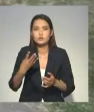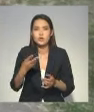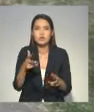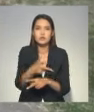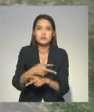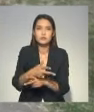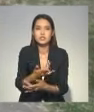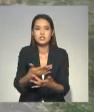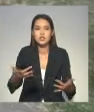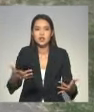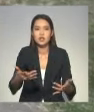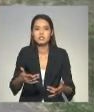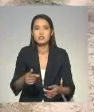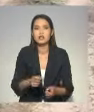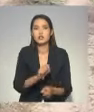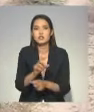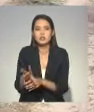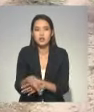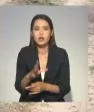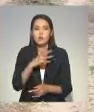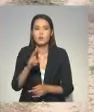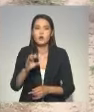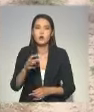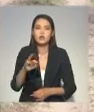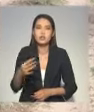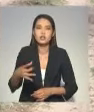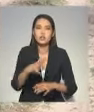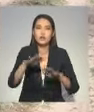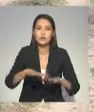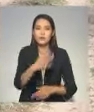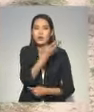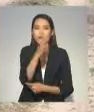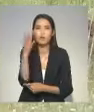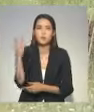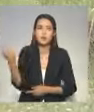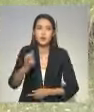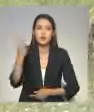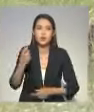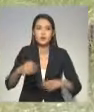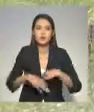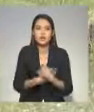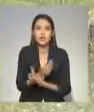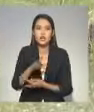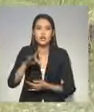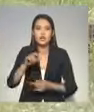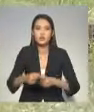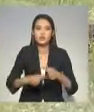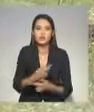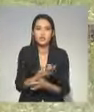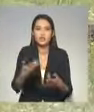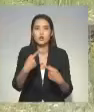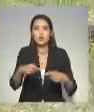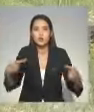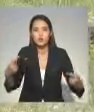бақылау камералары сатып алынған көрінеді. Қостанай іргесіндегі пригородный орман шаруашылығына әлгі су жаңа трактордың бірнешеуі бұйырыпты, және өзге